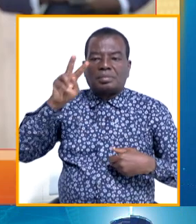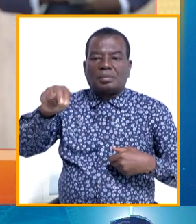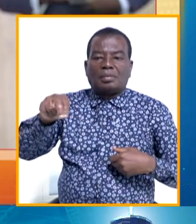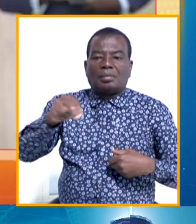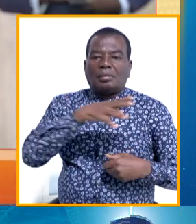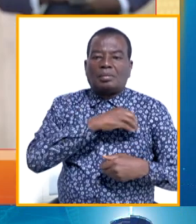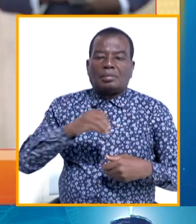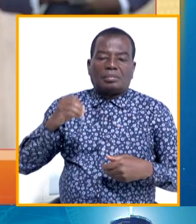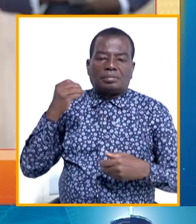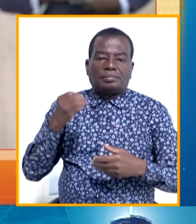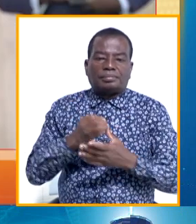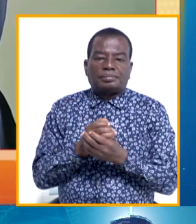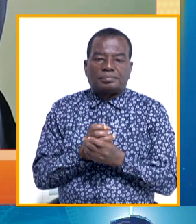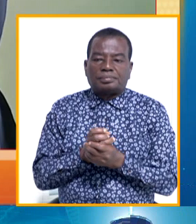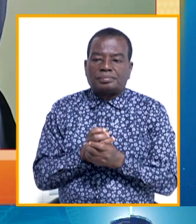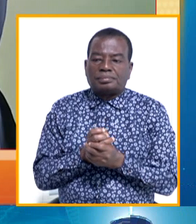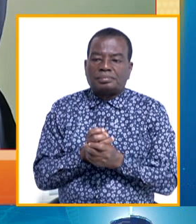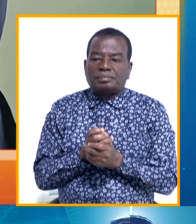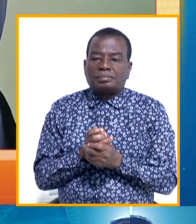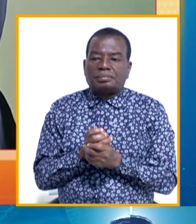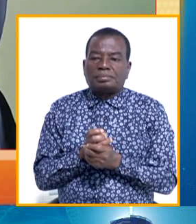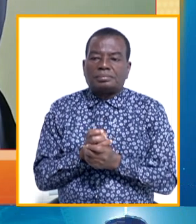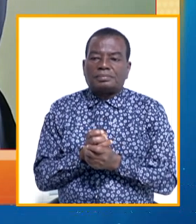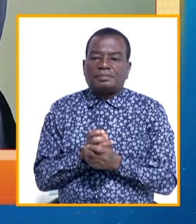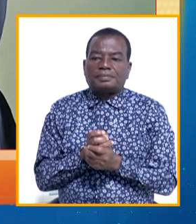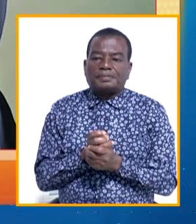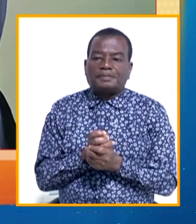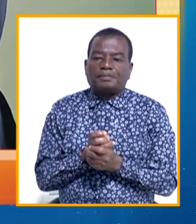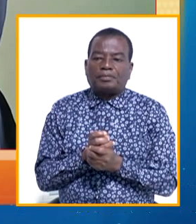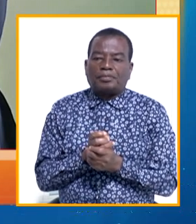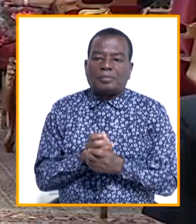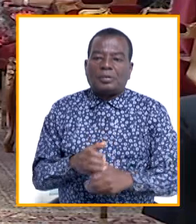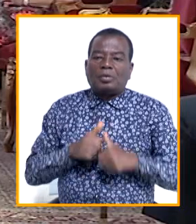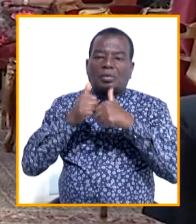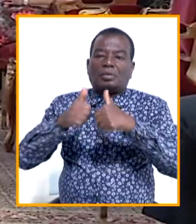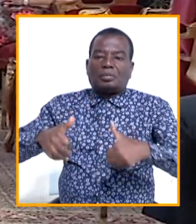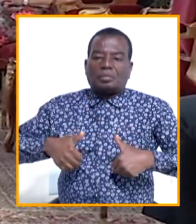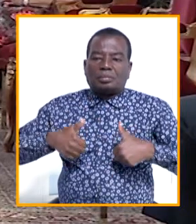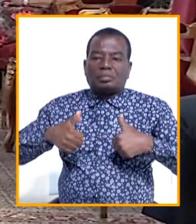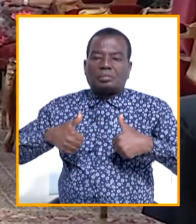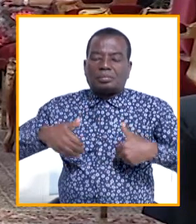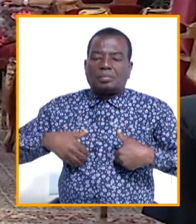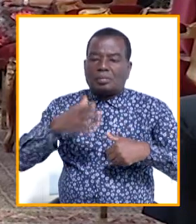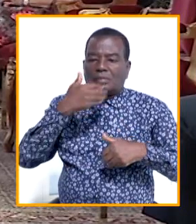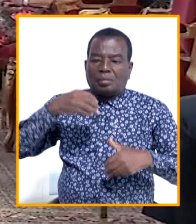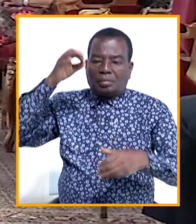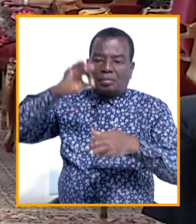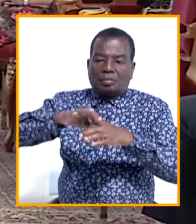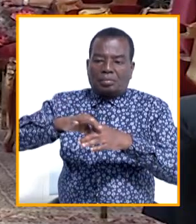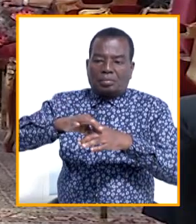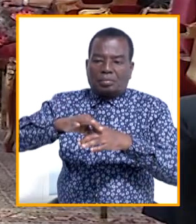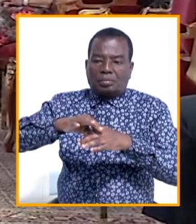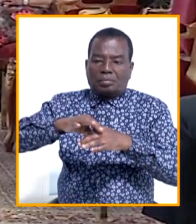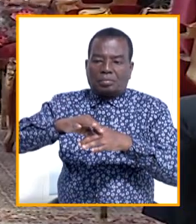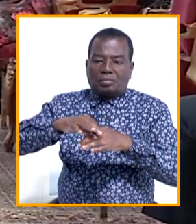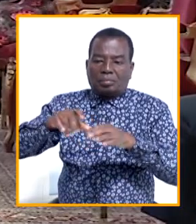différents secteurs d'activité on en parle avec Mama truré prix d'excellence du meilleur élu local